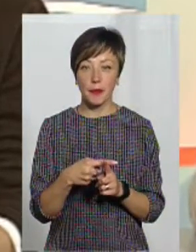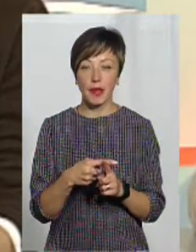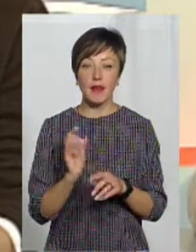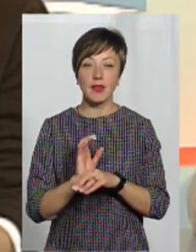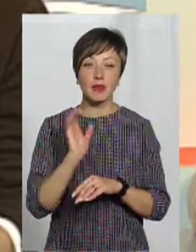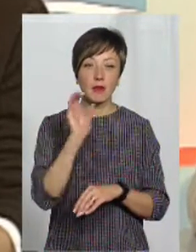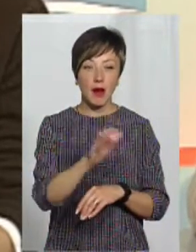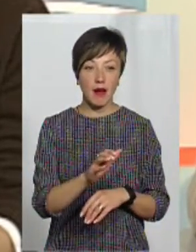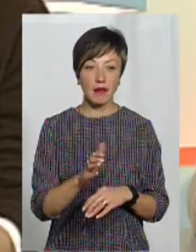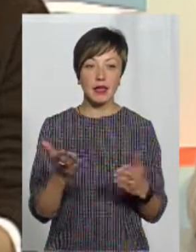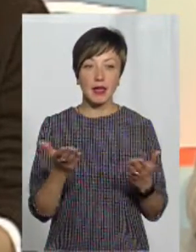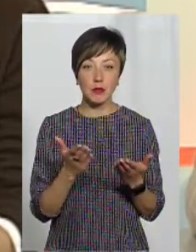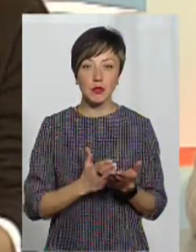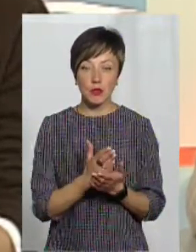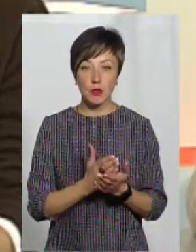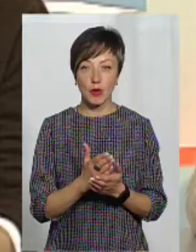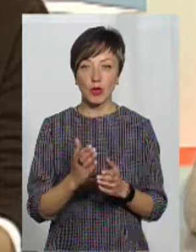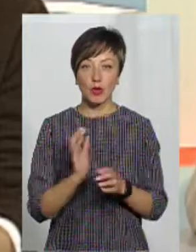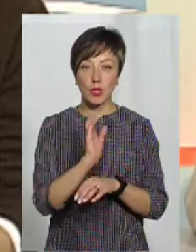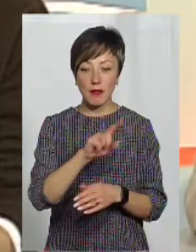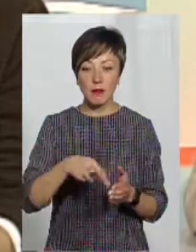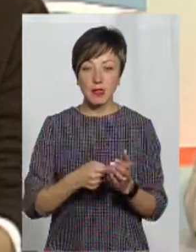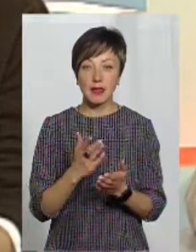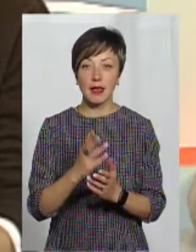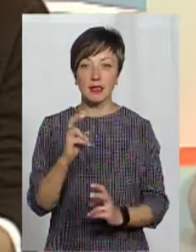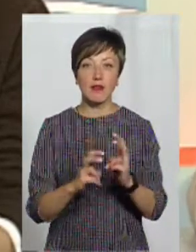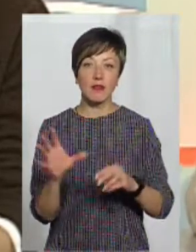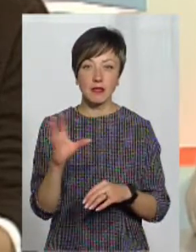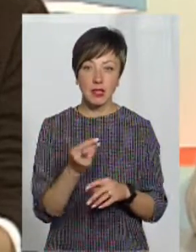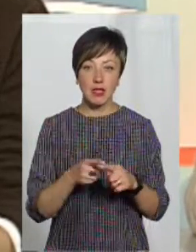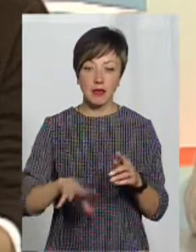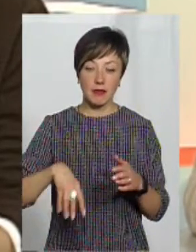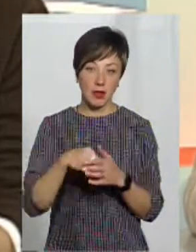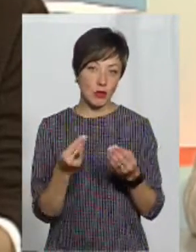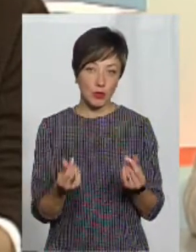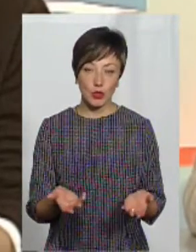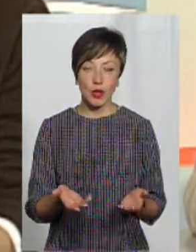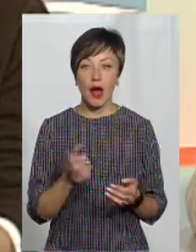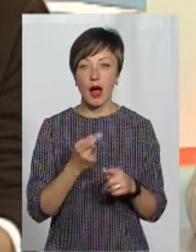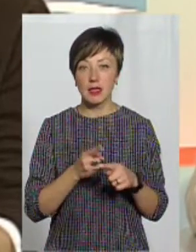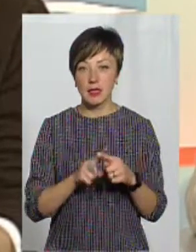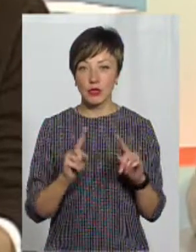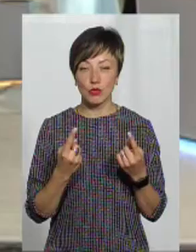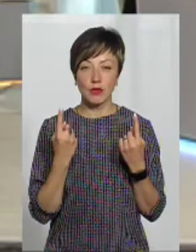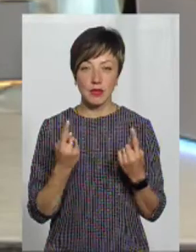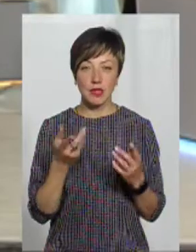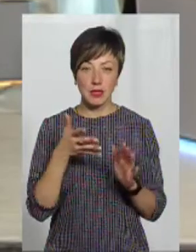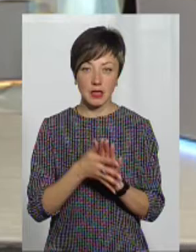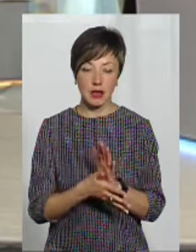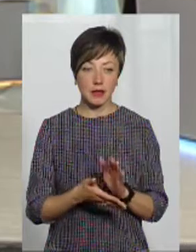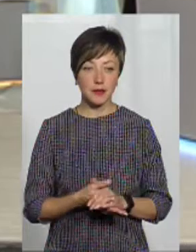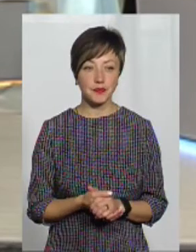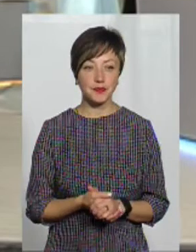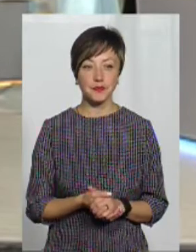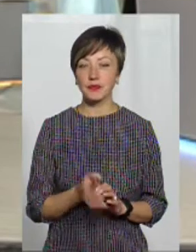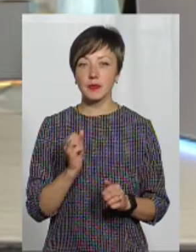це відправити якимись службами доставки в те місто, де є завод. Це все здійснюється за власні кошти, а це дуже великі